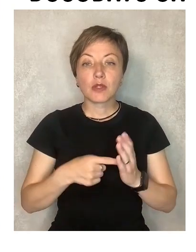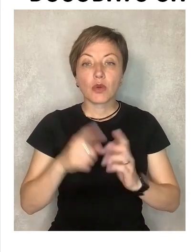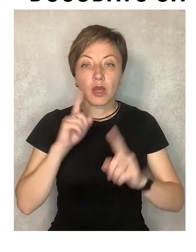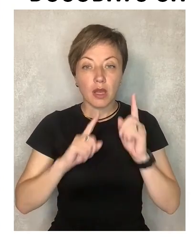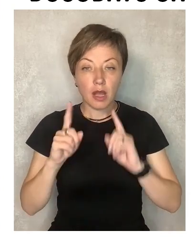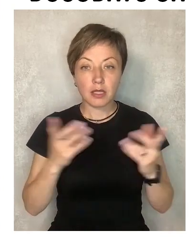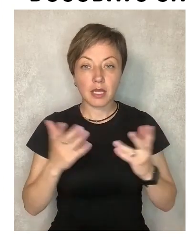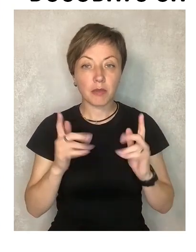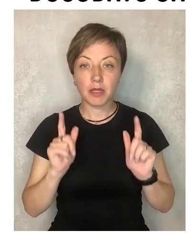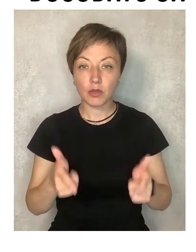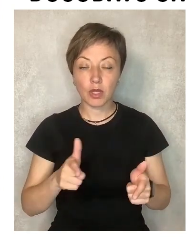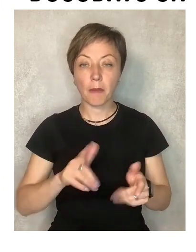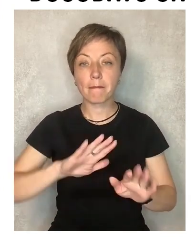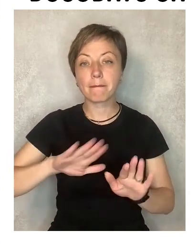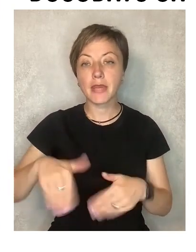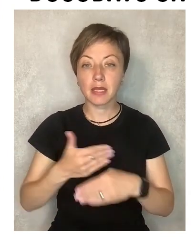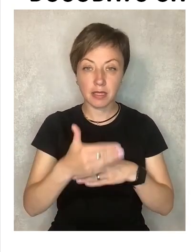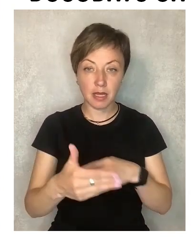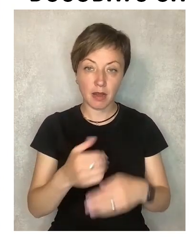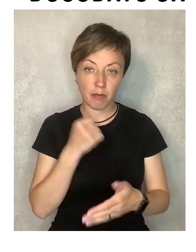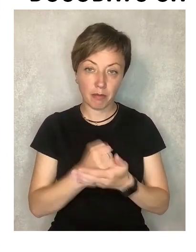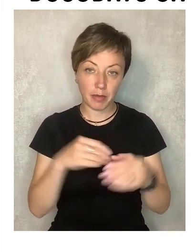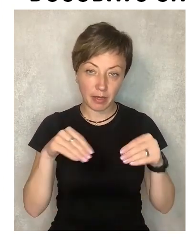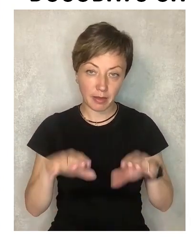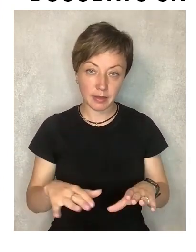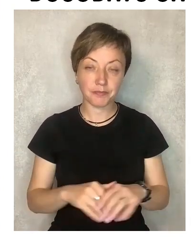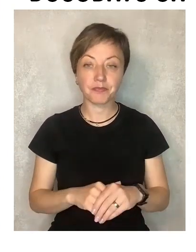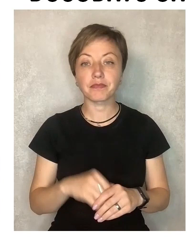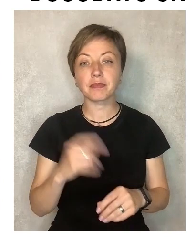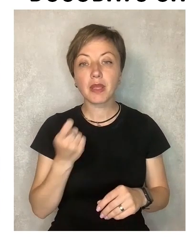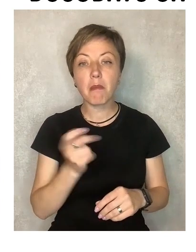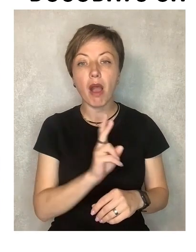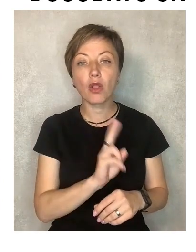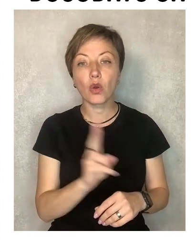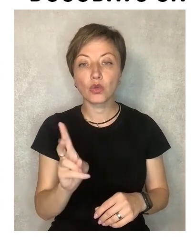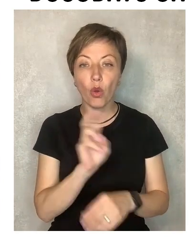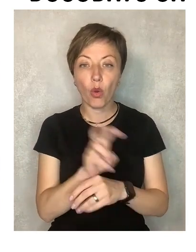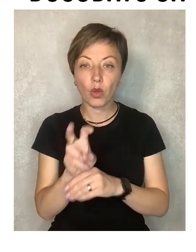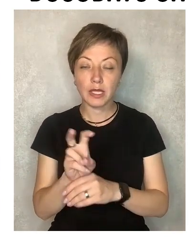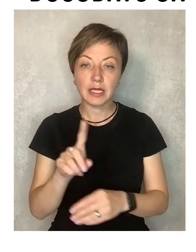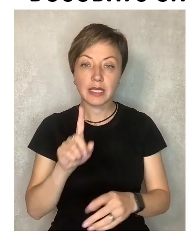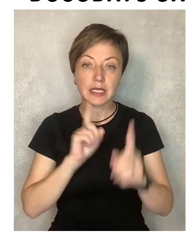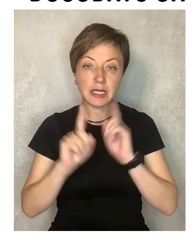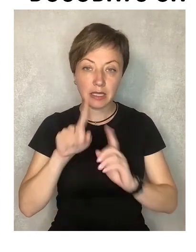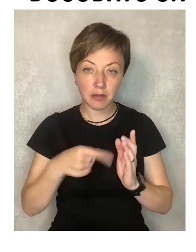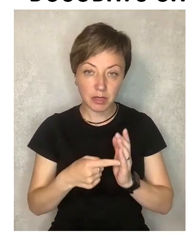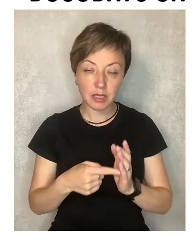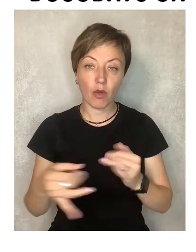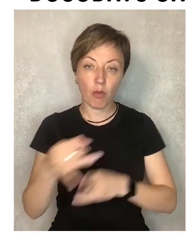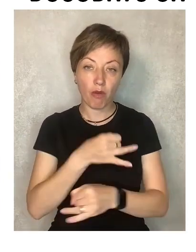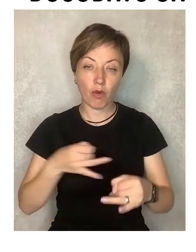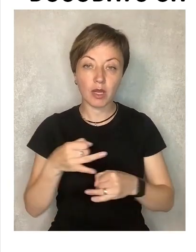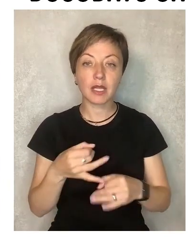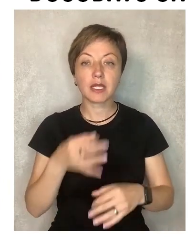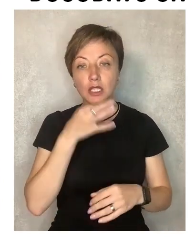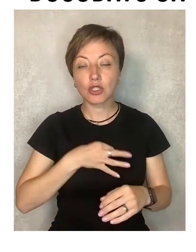не згодні, вже постфактум, як вони були прийняті. І мало хто ходить на засідання міських рад, де ці рішення обговорюються. Скажіть, будь ласка,